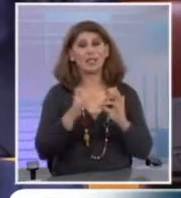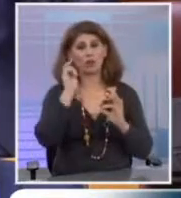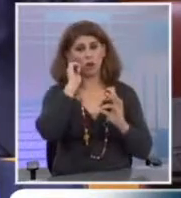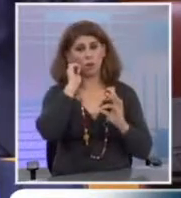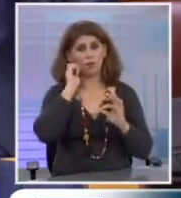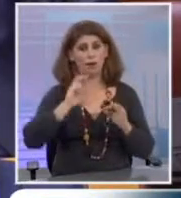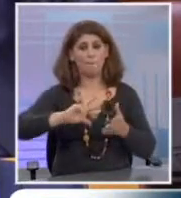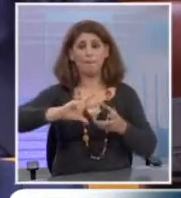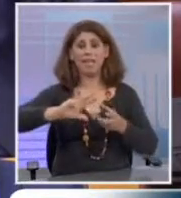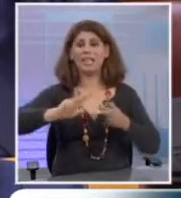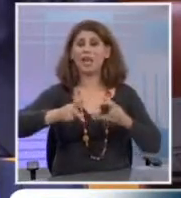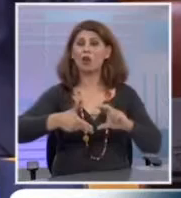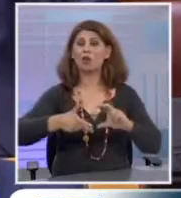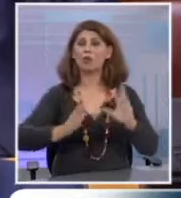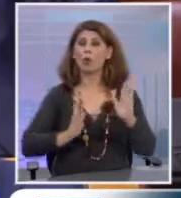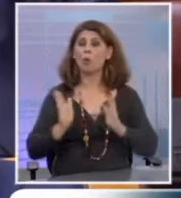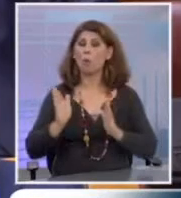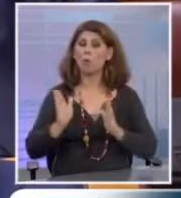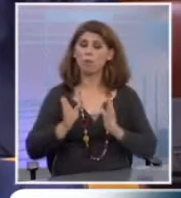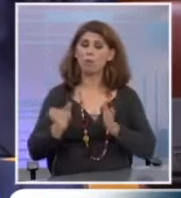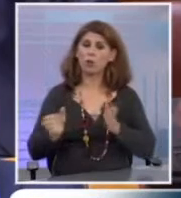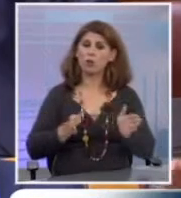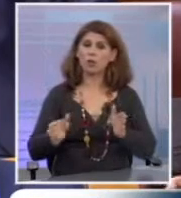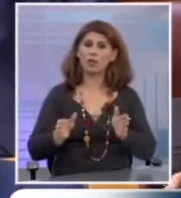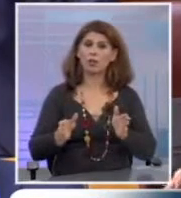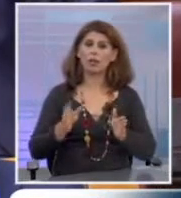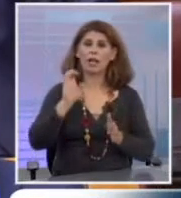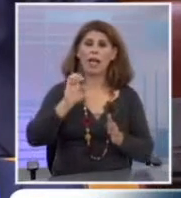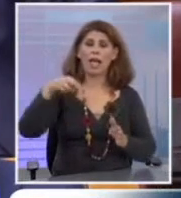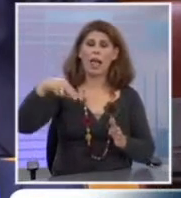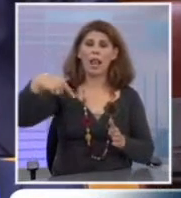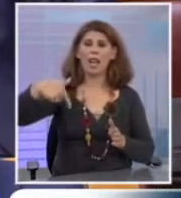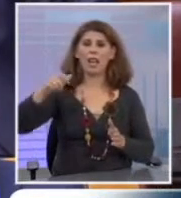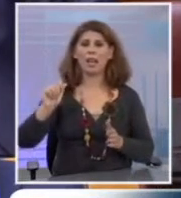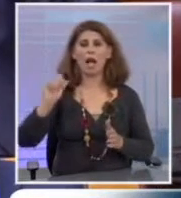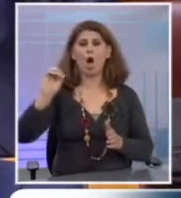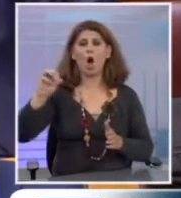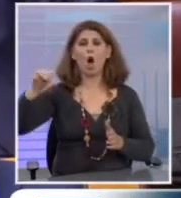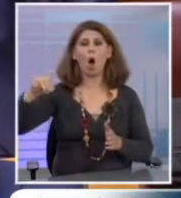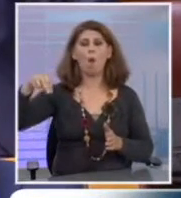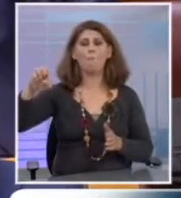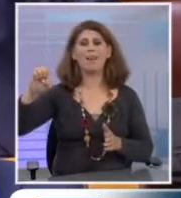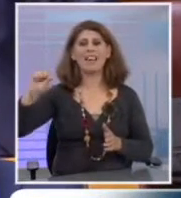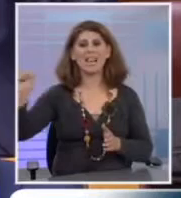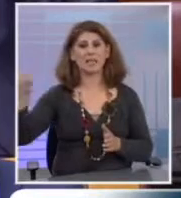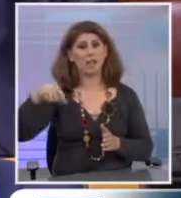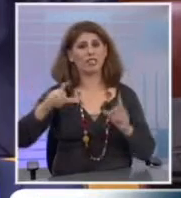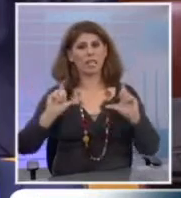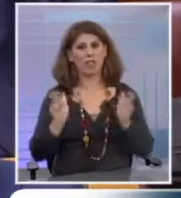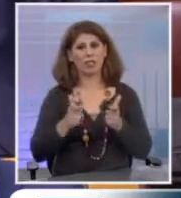με γεωγραφικό προσδιορισμό «Έργα Όμνες». Αυτή είναι η εθνική